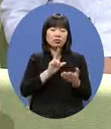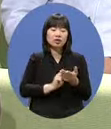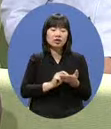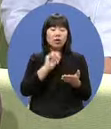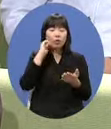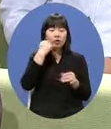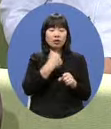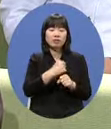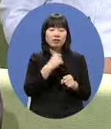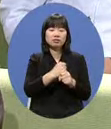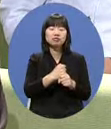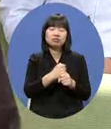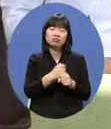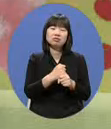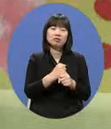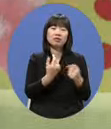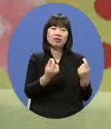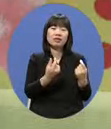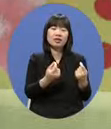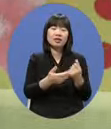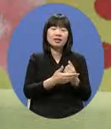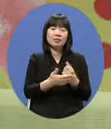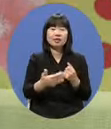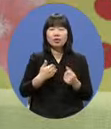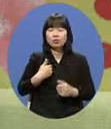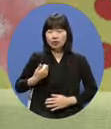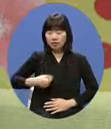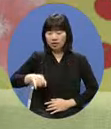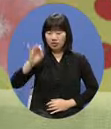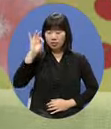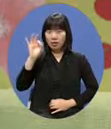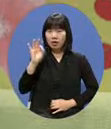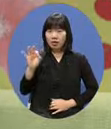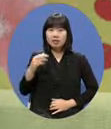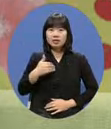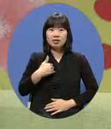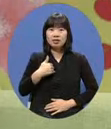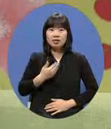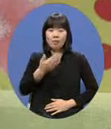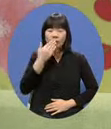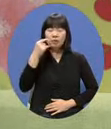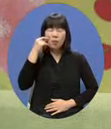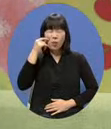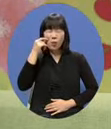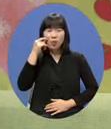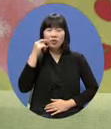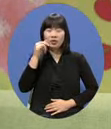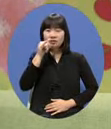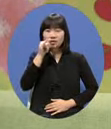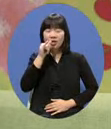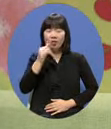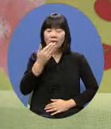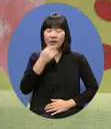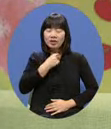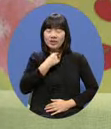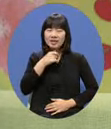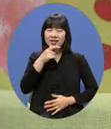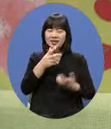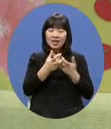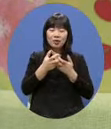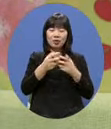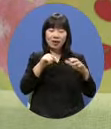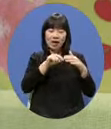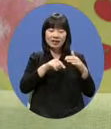어렵게 만 아 그래서 그렇구나 저희 애도 꼭 제가 못 먹게 하는 것들 막 근데 먹고 싶은게 냉장고 있잖아요